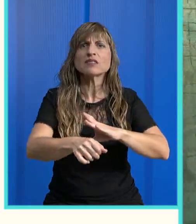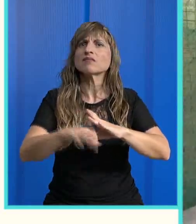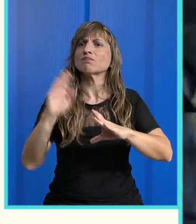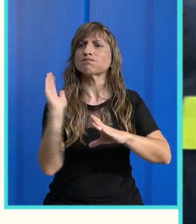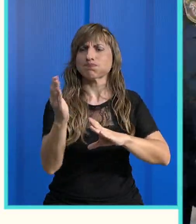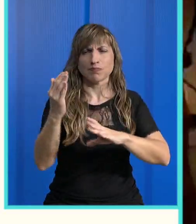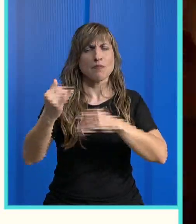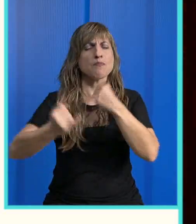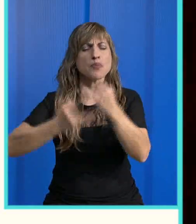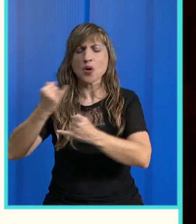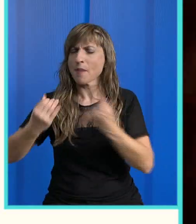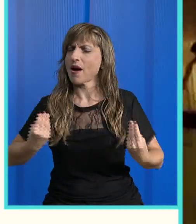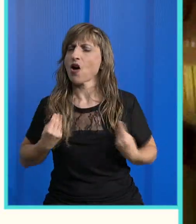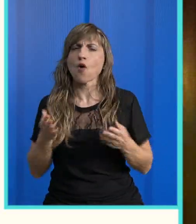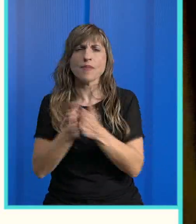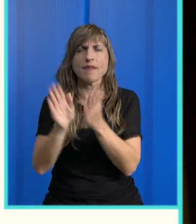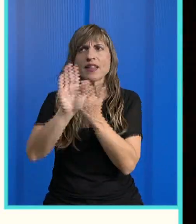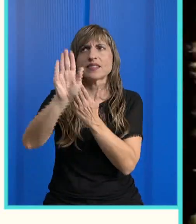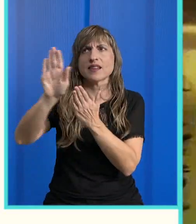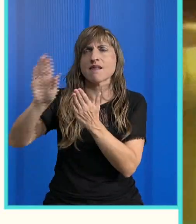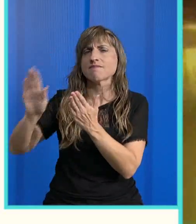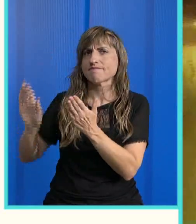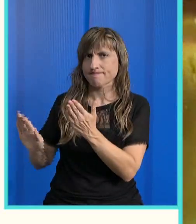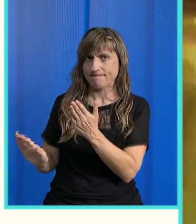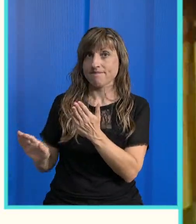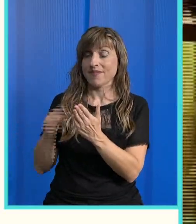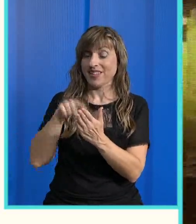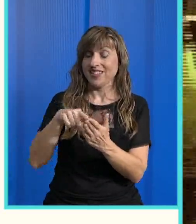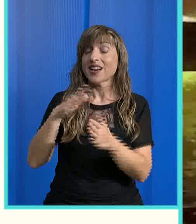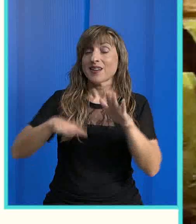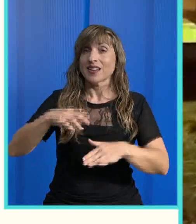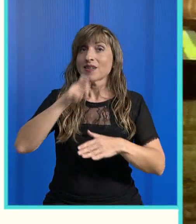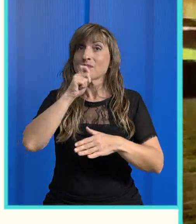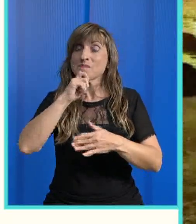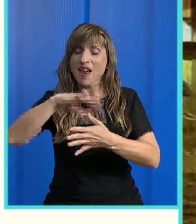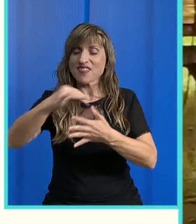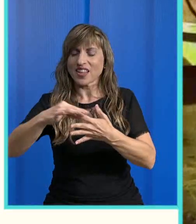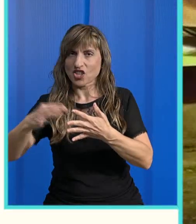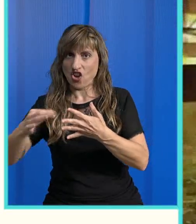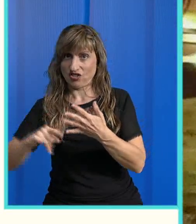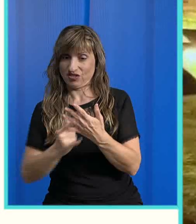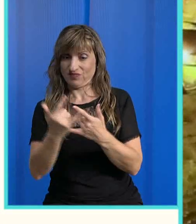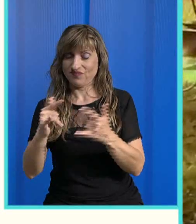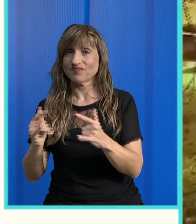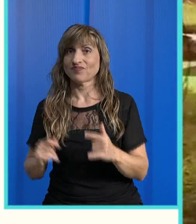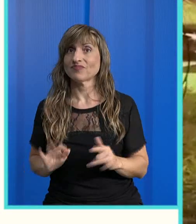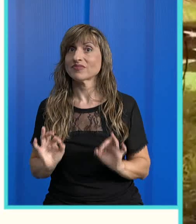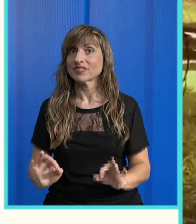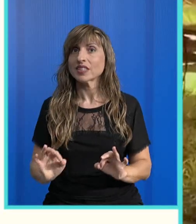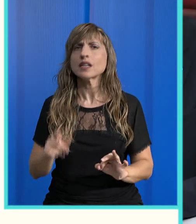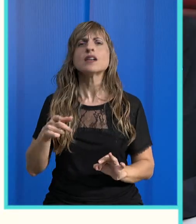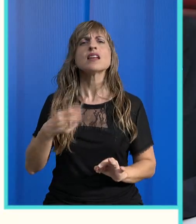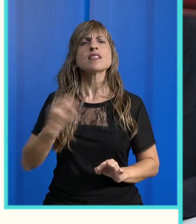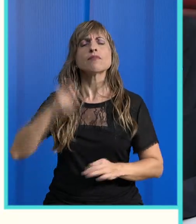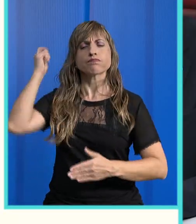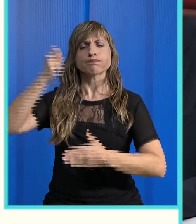de convivència ja que en moltes ocasions estan relacionades amb plantacions de marihuana. Parlón afirma que s'hi actuarà amb fermesa.